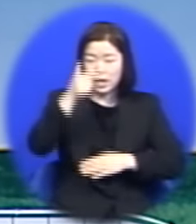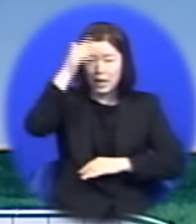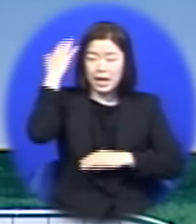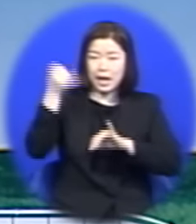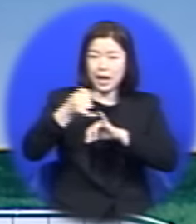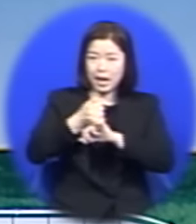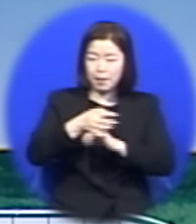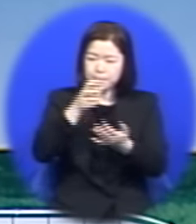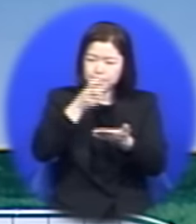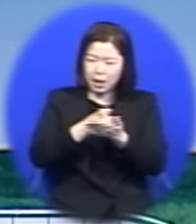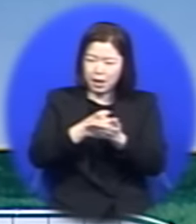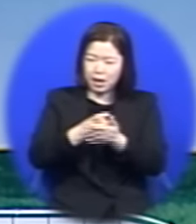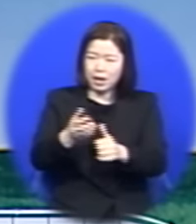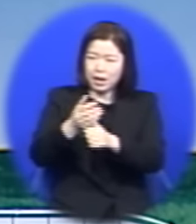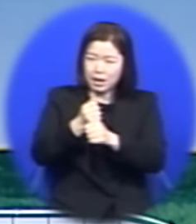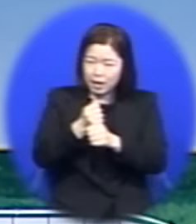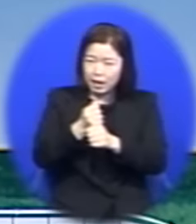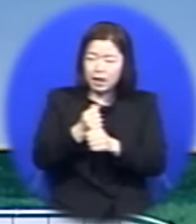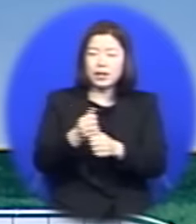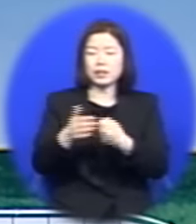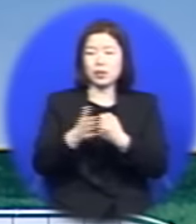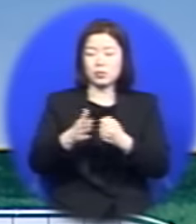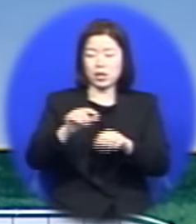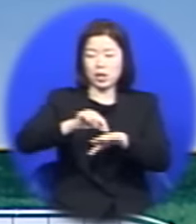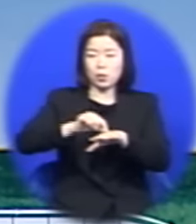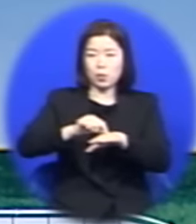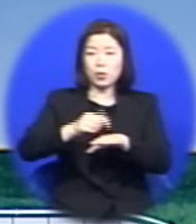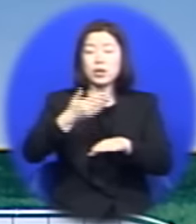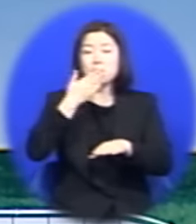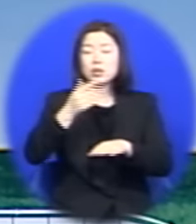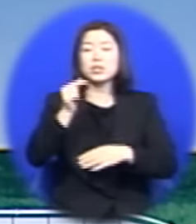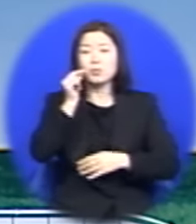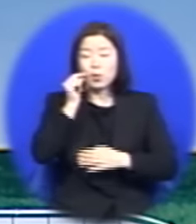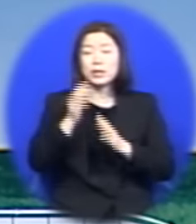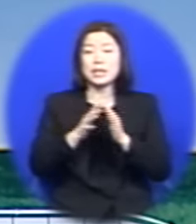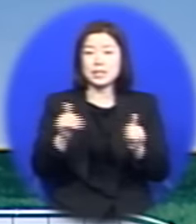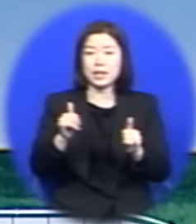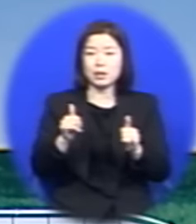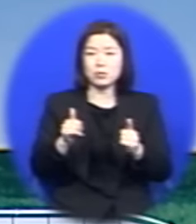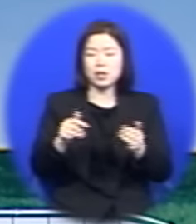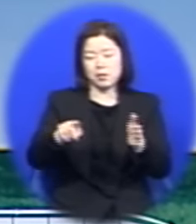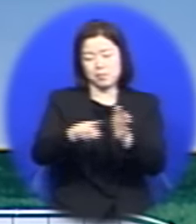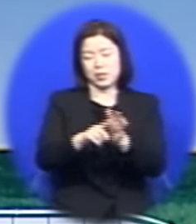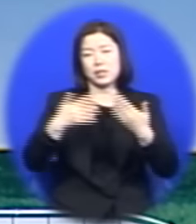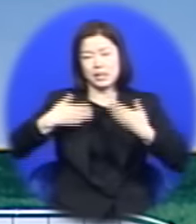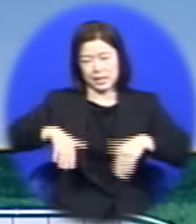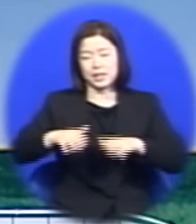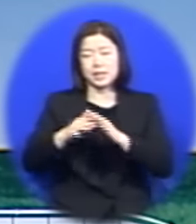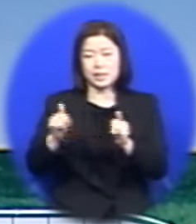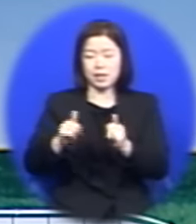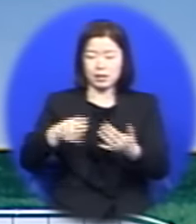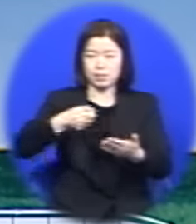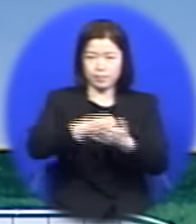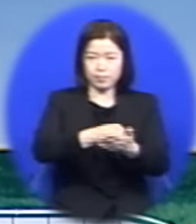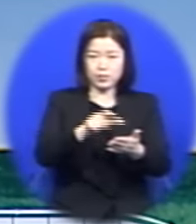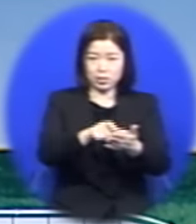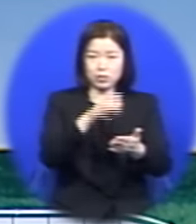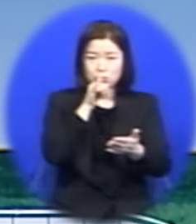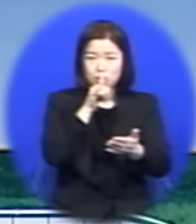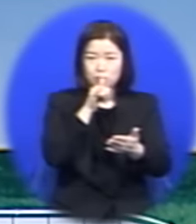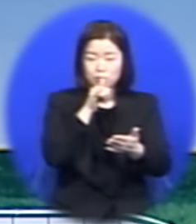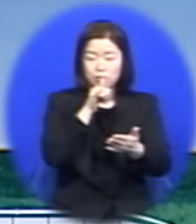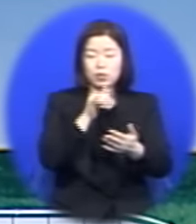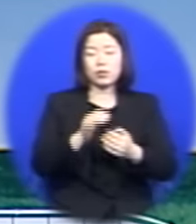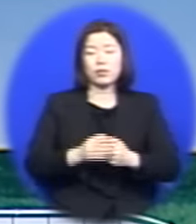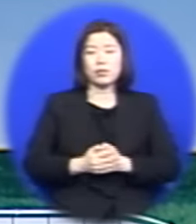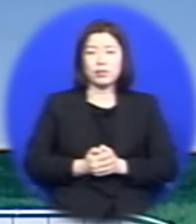매여서 고기를 두려워서 먹지 못하는 사람이 믿음이 약한 사람이다. 그렇게 정리는